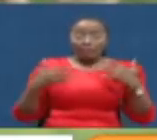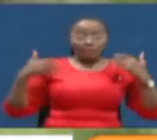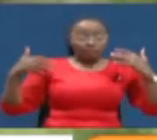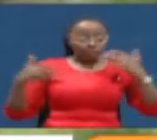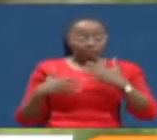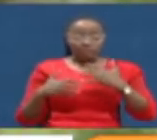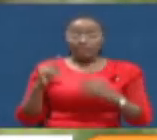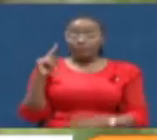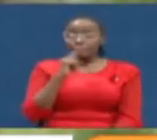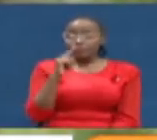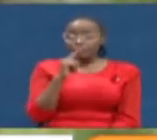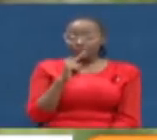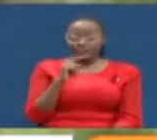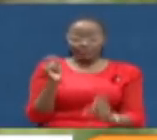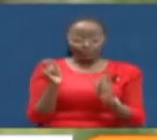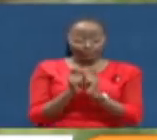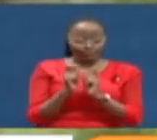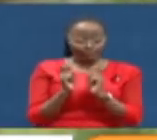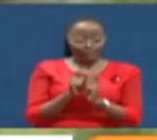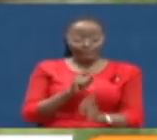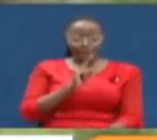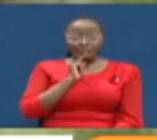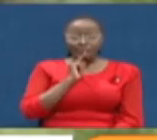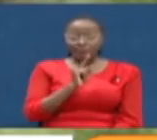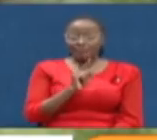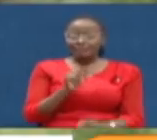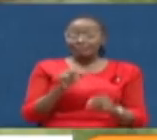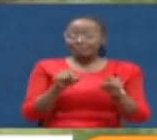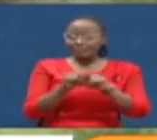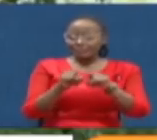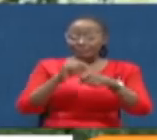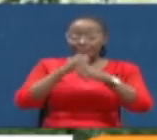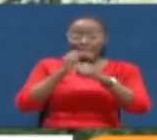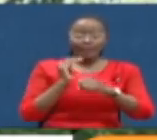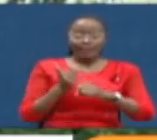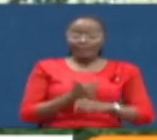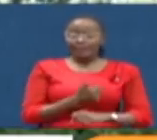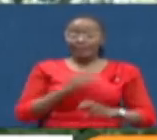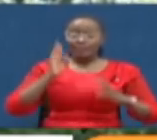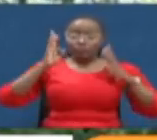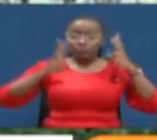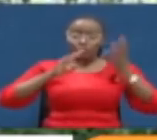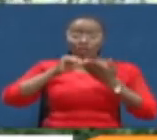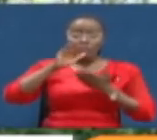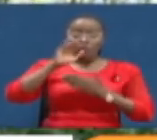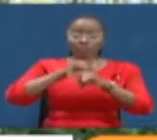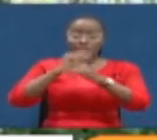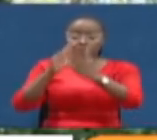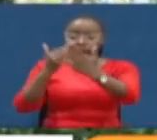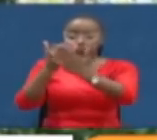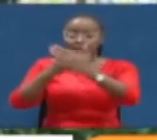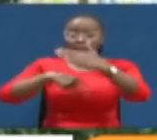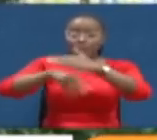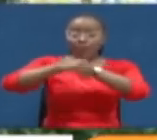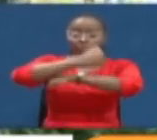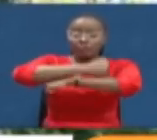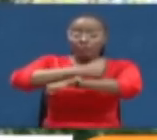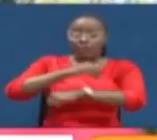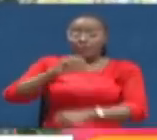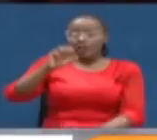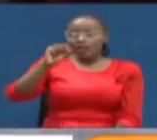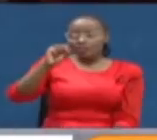I'm scared about. It is painful. It is traumatizing. Alipofika hapa katika shule ya msingi ya St.